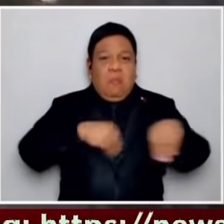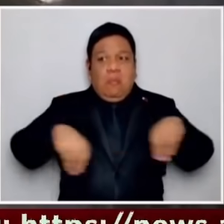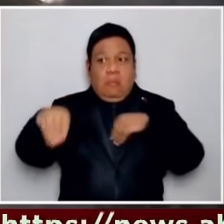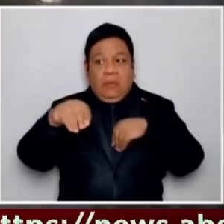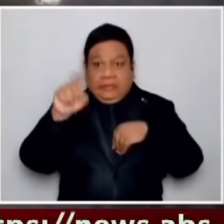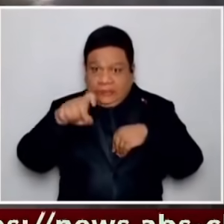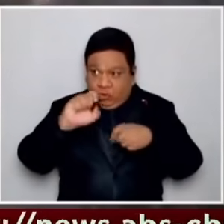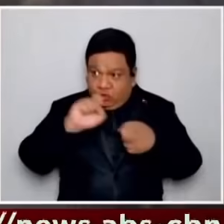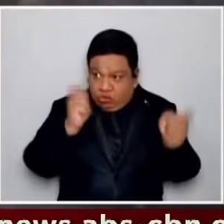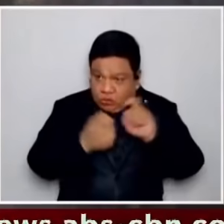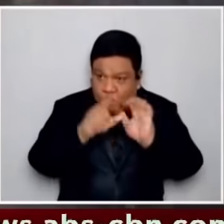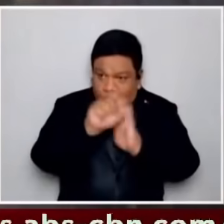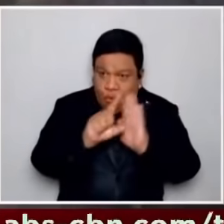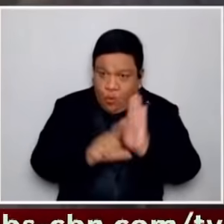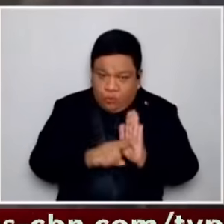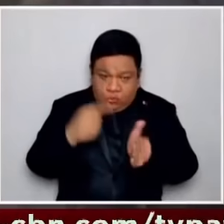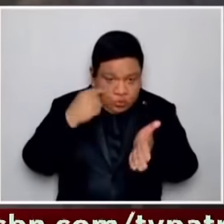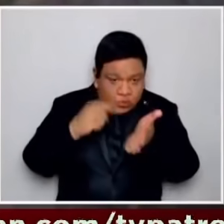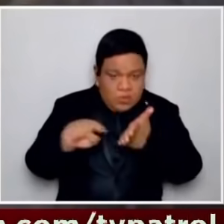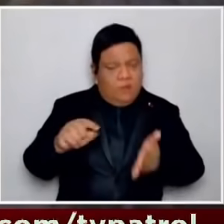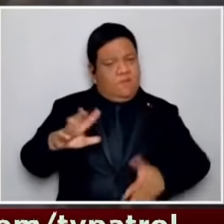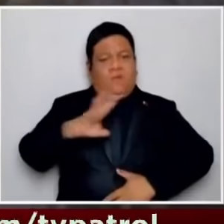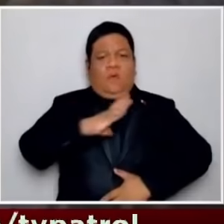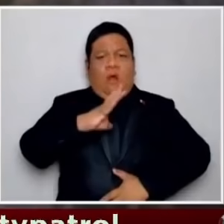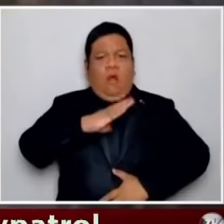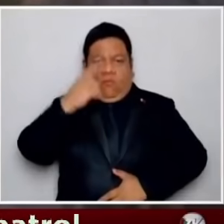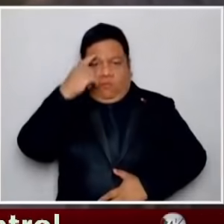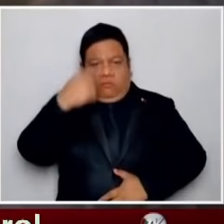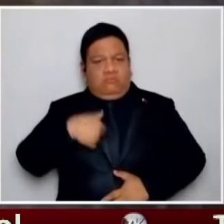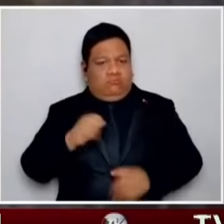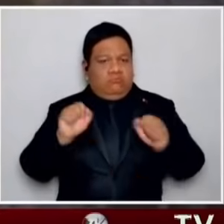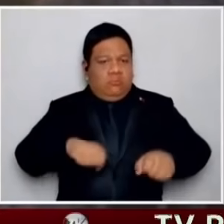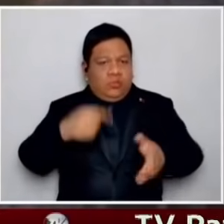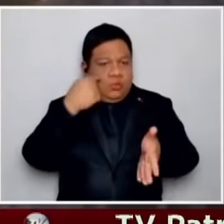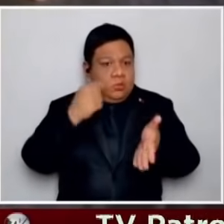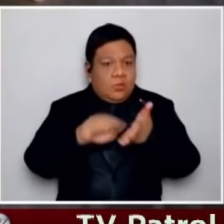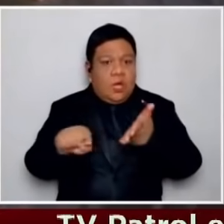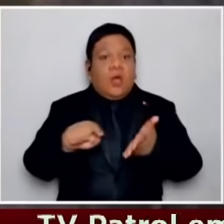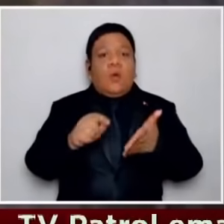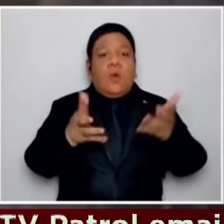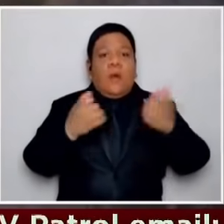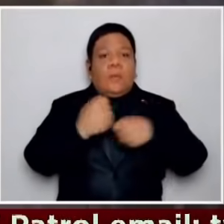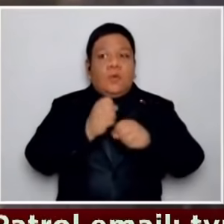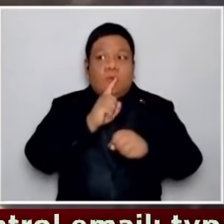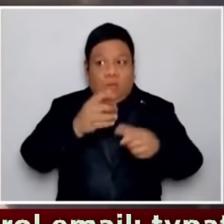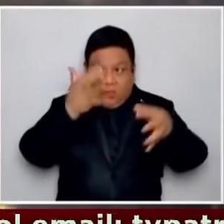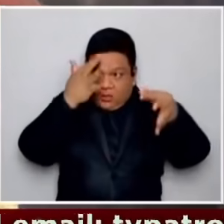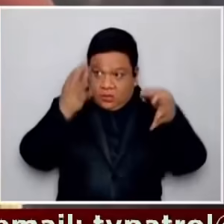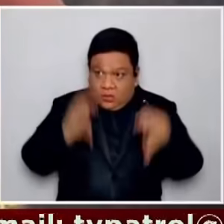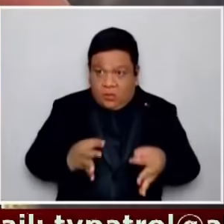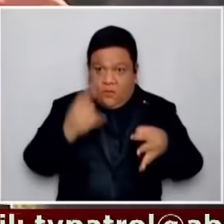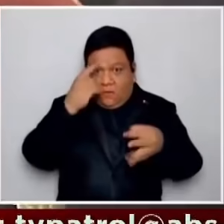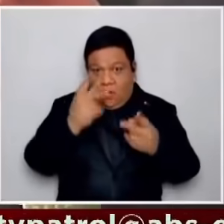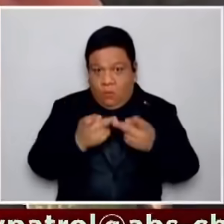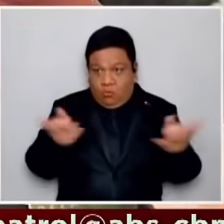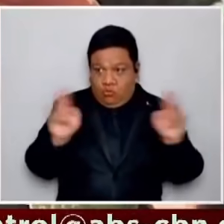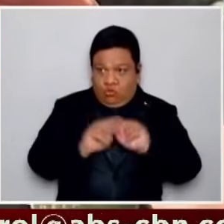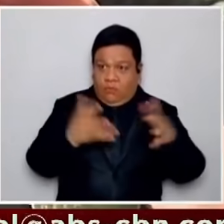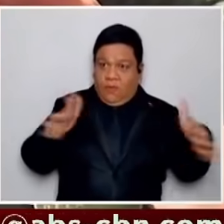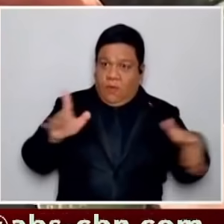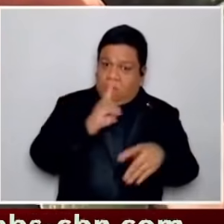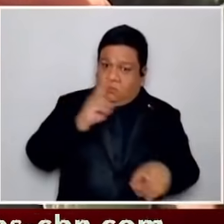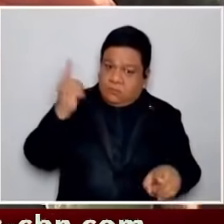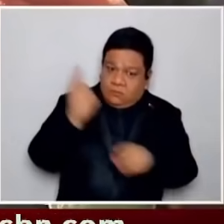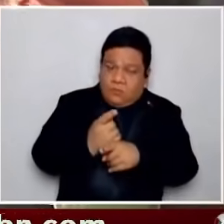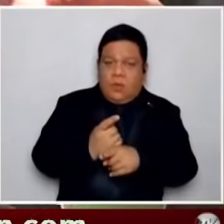kailangan silipin, okay po sa akin na silipin natin. Para talaga kung desidido ka na dito sa posisyon na ito, may